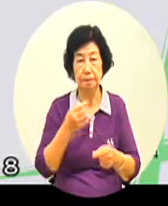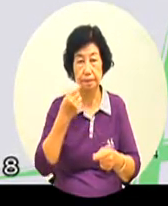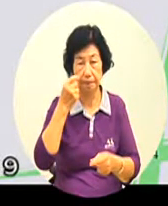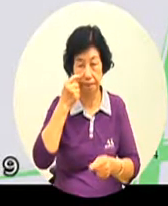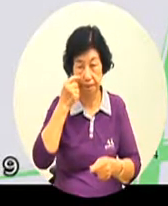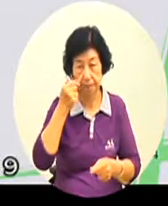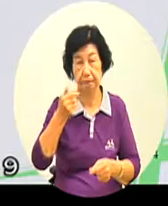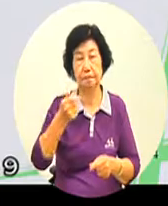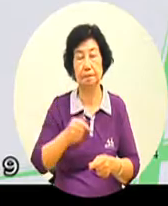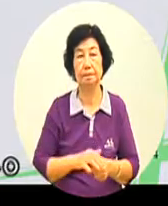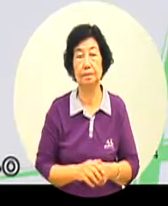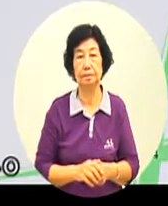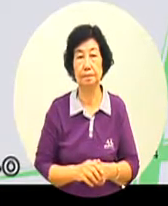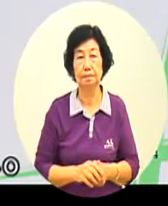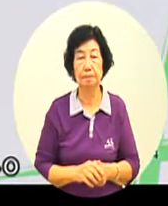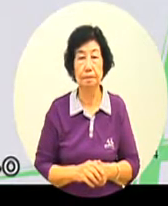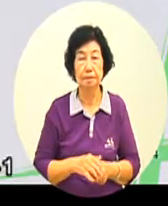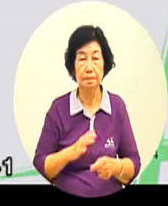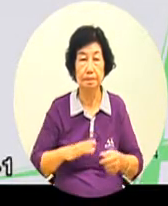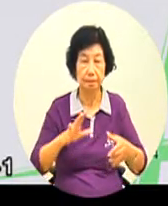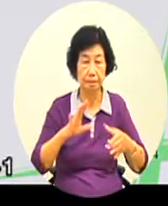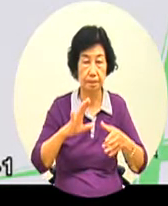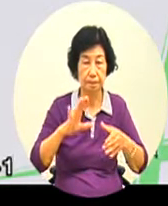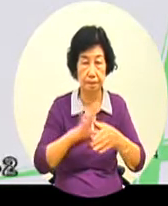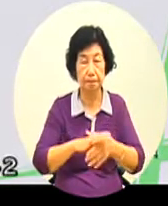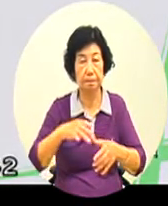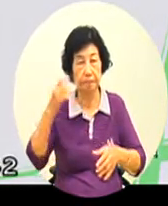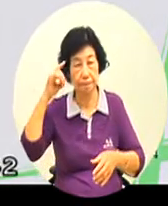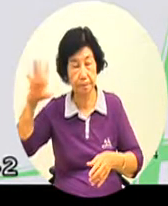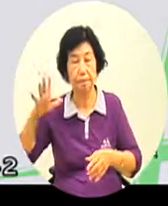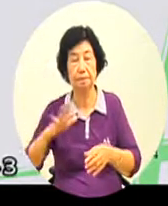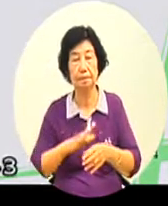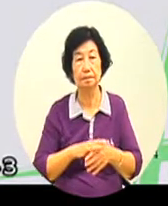理了非常多有关文创的产业的